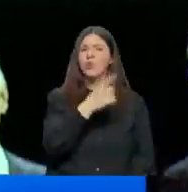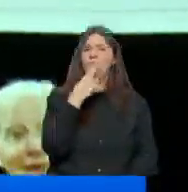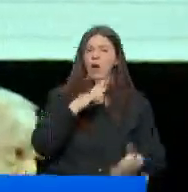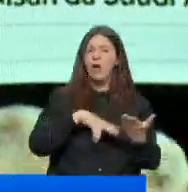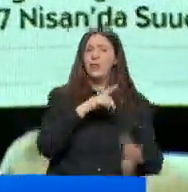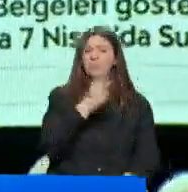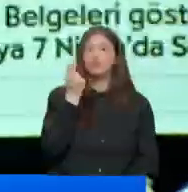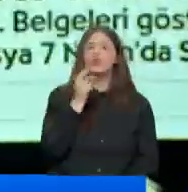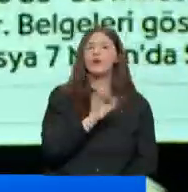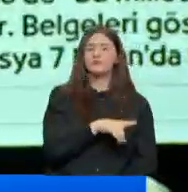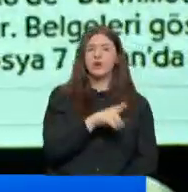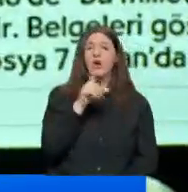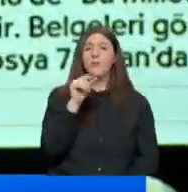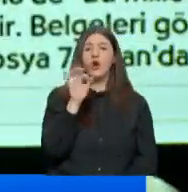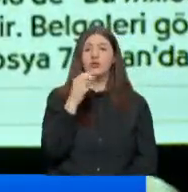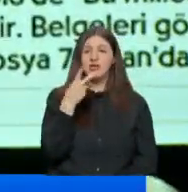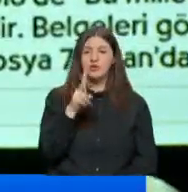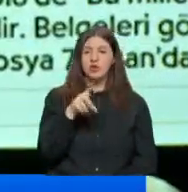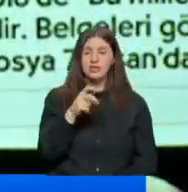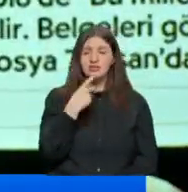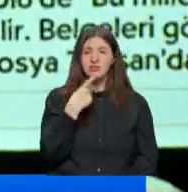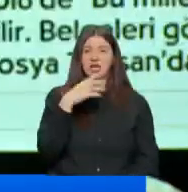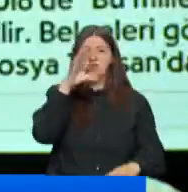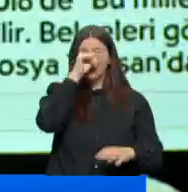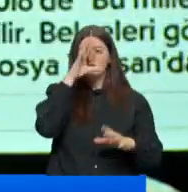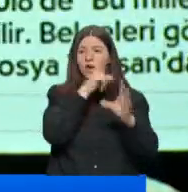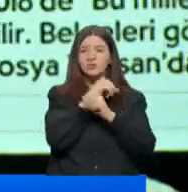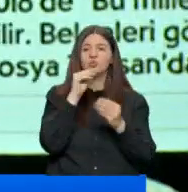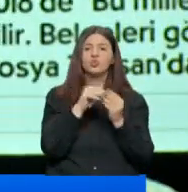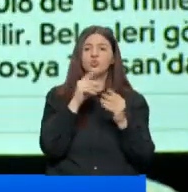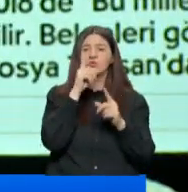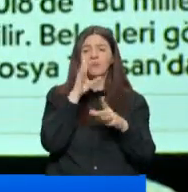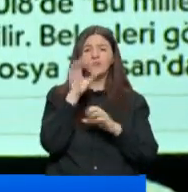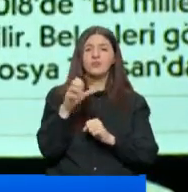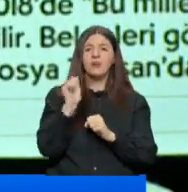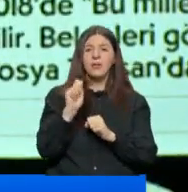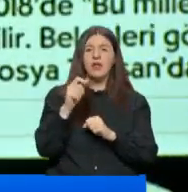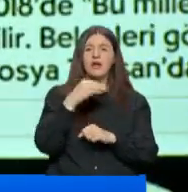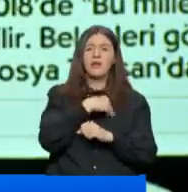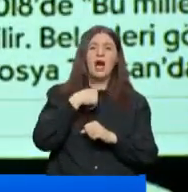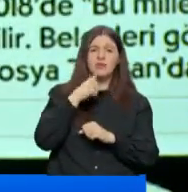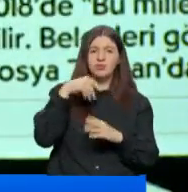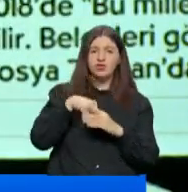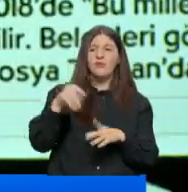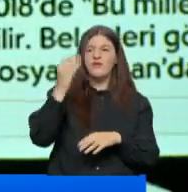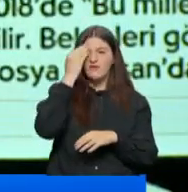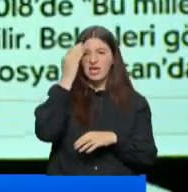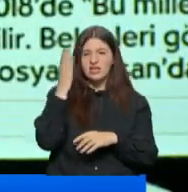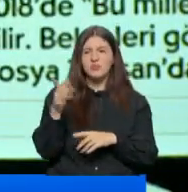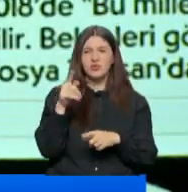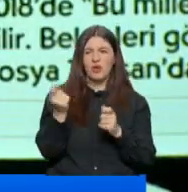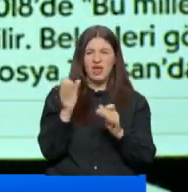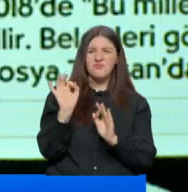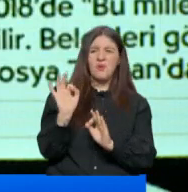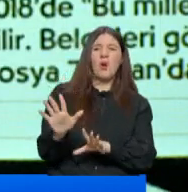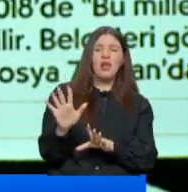unutuyoruz. Erdoğan 11 Ocak 2018'de casusluk suçlamasıyla tutuklanan Brunson için bu fakir bu görevde